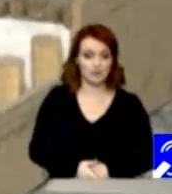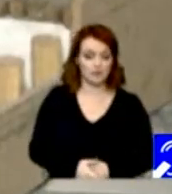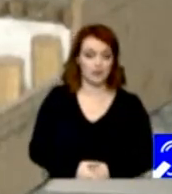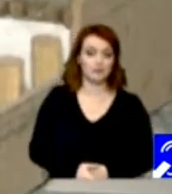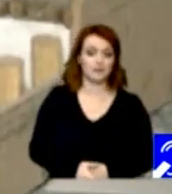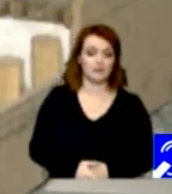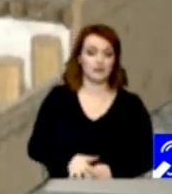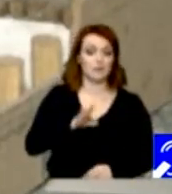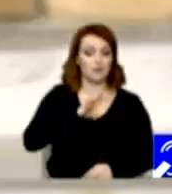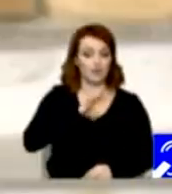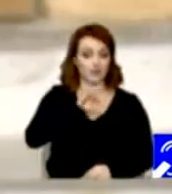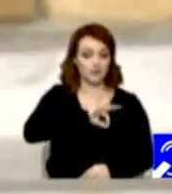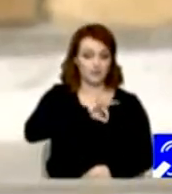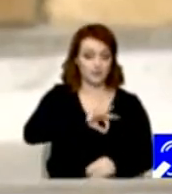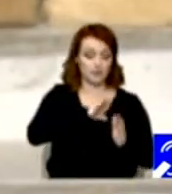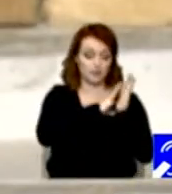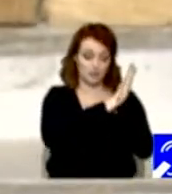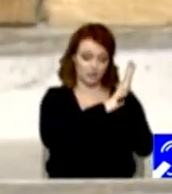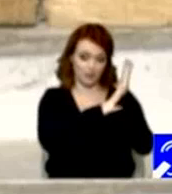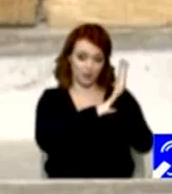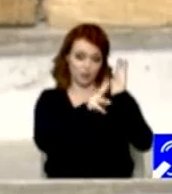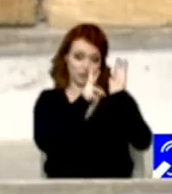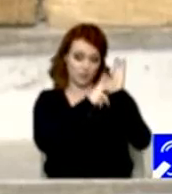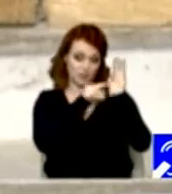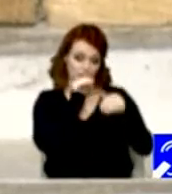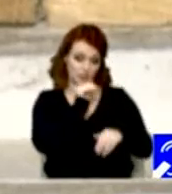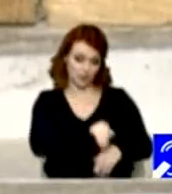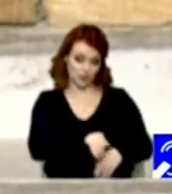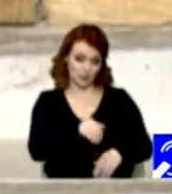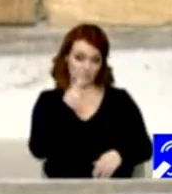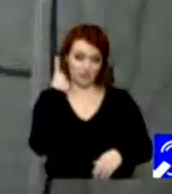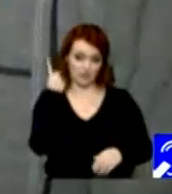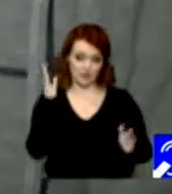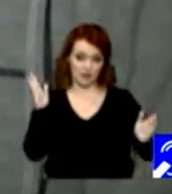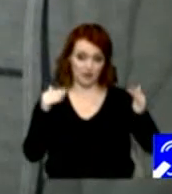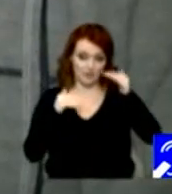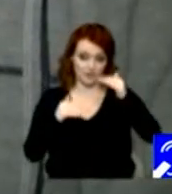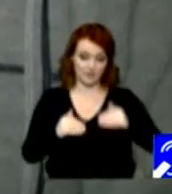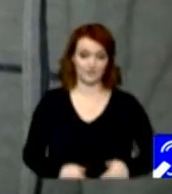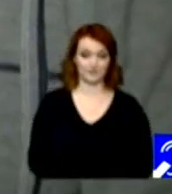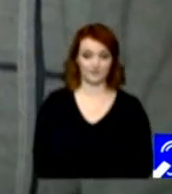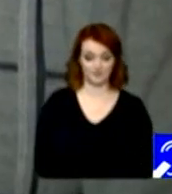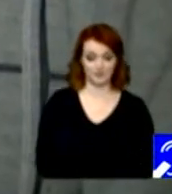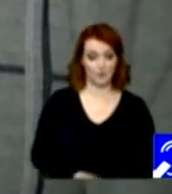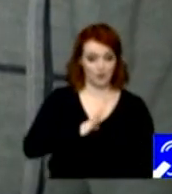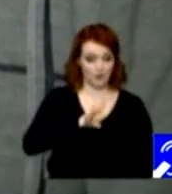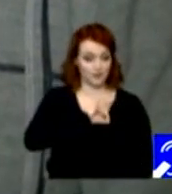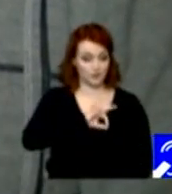folosește 94.000 de sâmburi pentru o singură piesă de Artă la alimente și apă vie